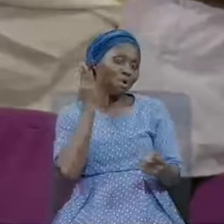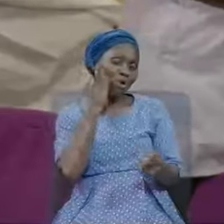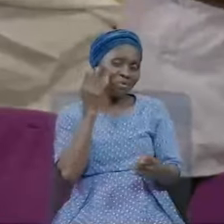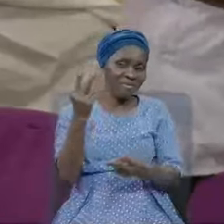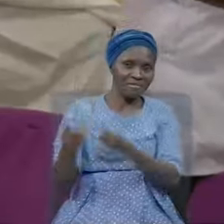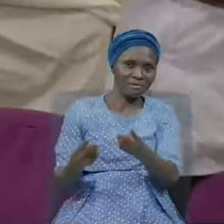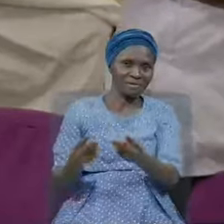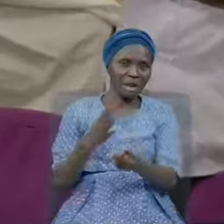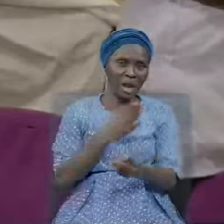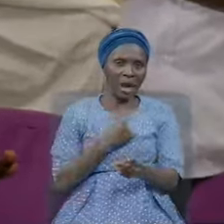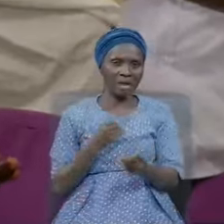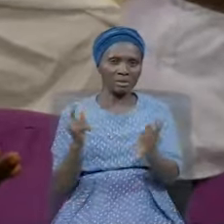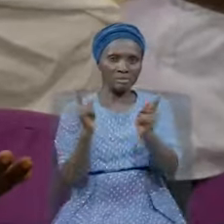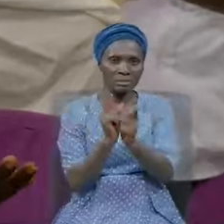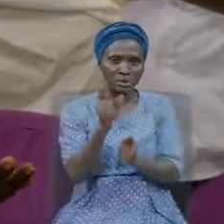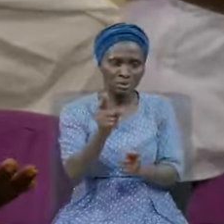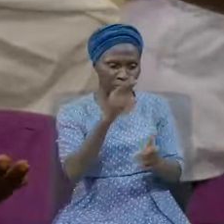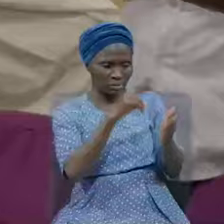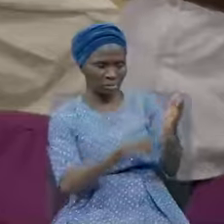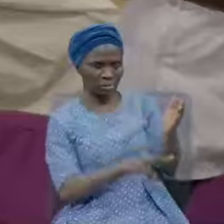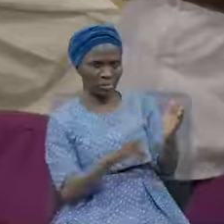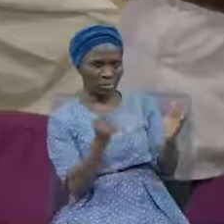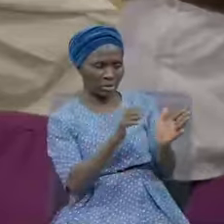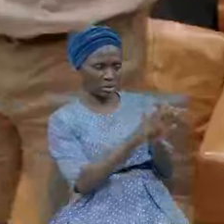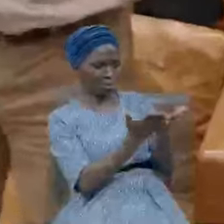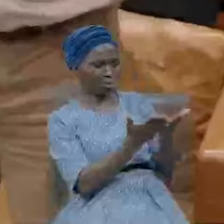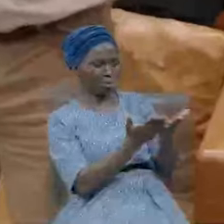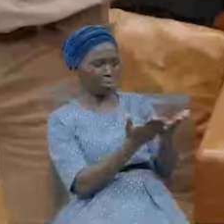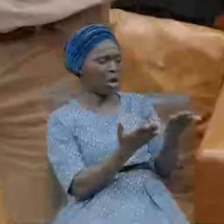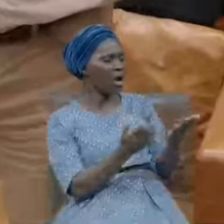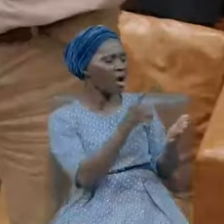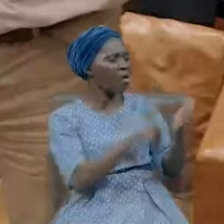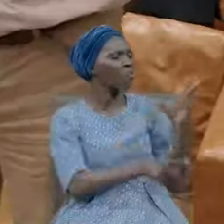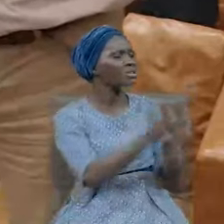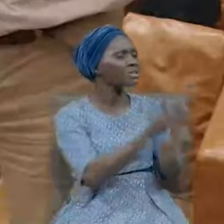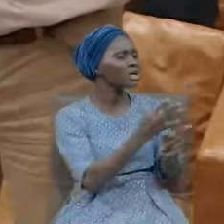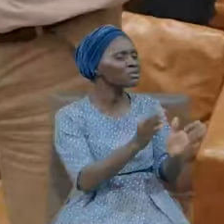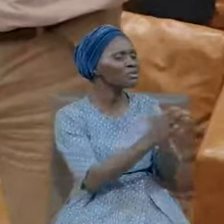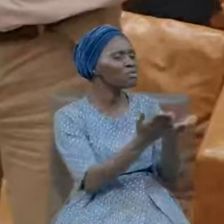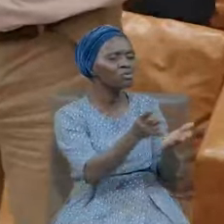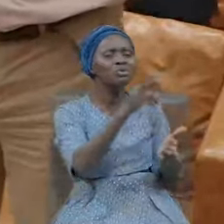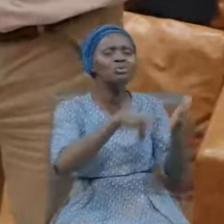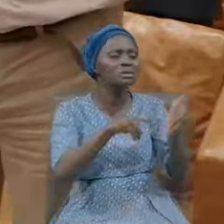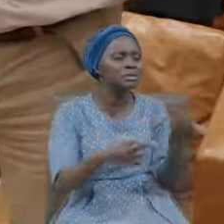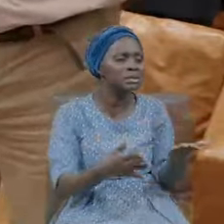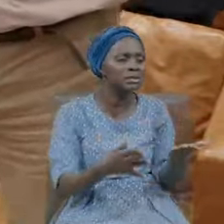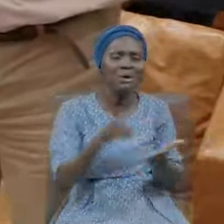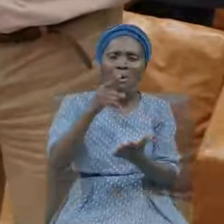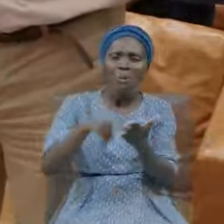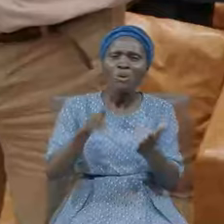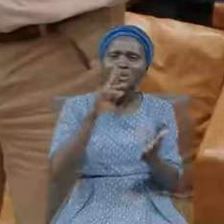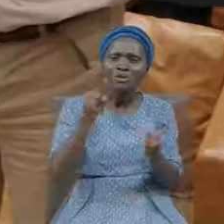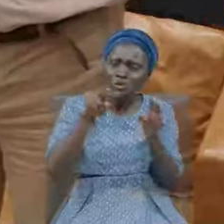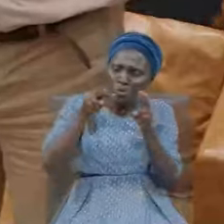et venir à votre épaule et dire, qu'est-ce que tu lis? Qu'est-ce que tu